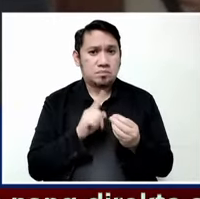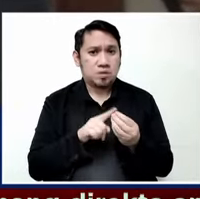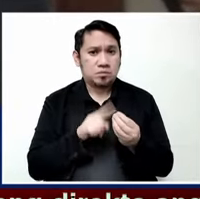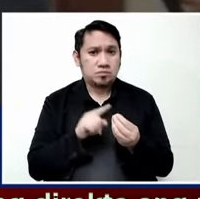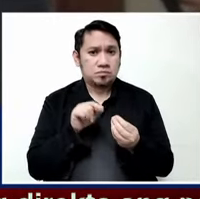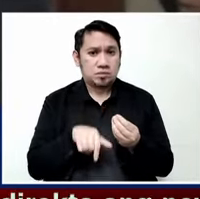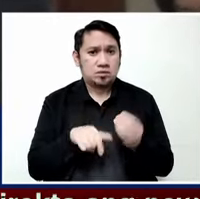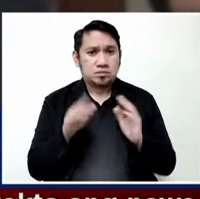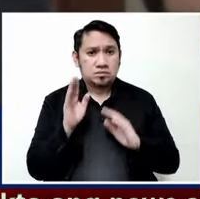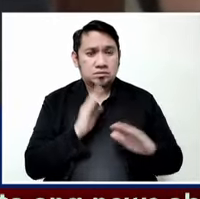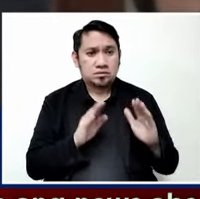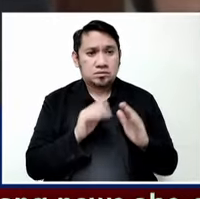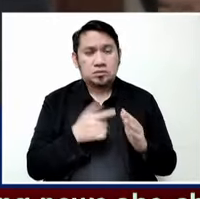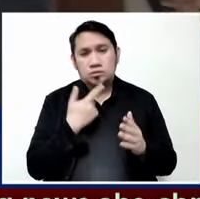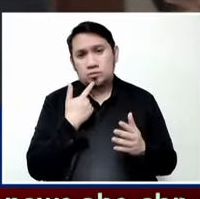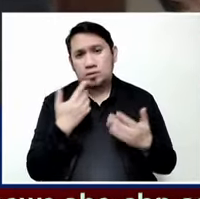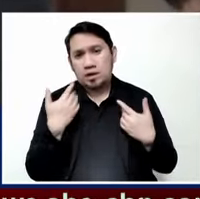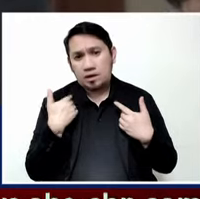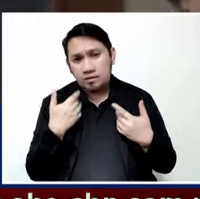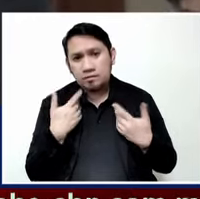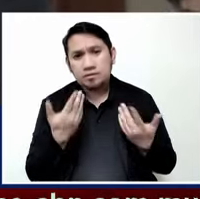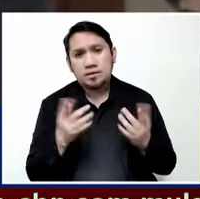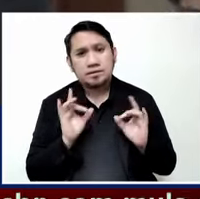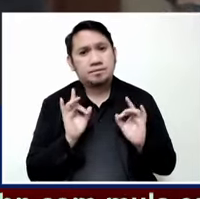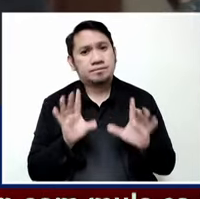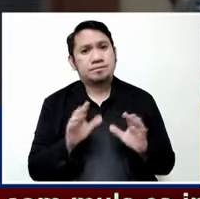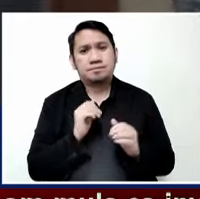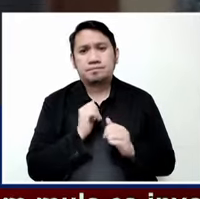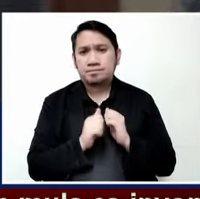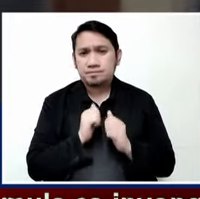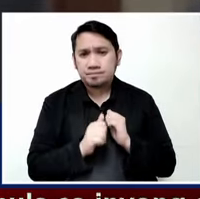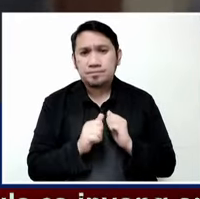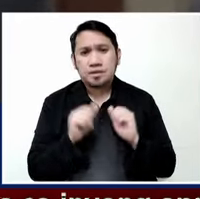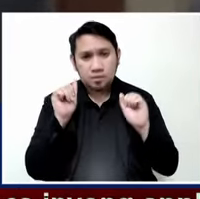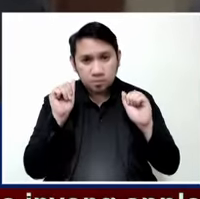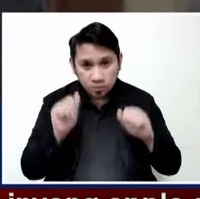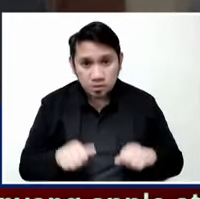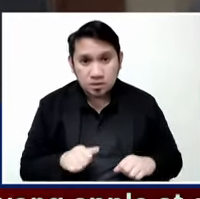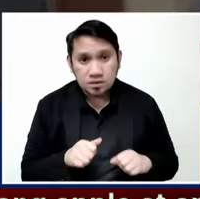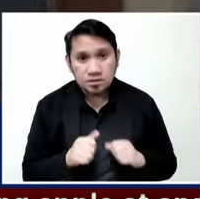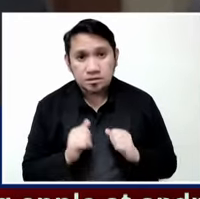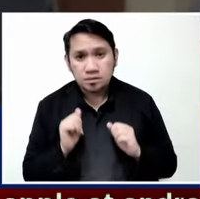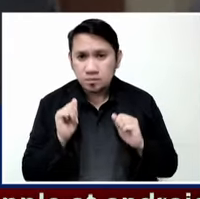nagsabi, may vulnerability na ibig sabihin na possible na